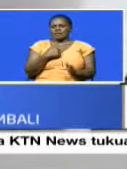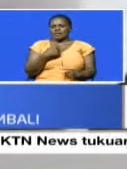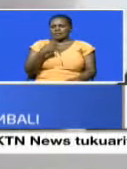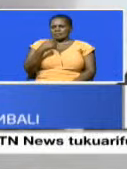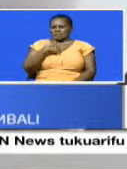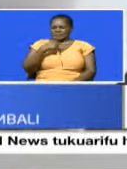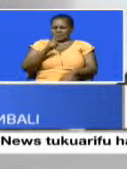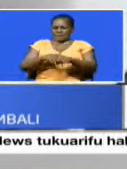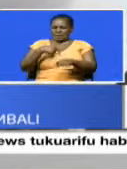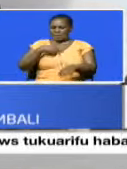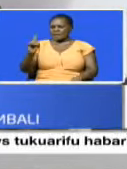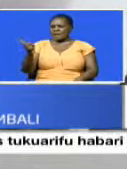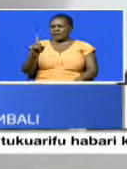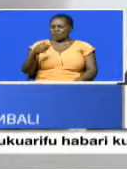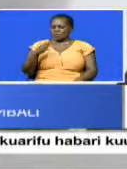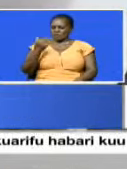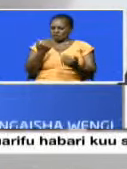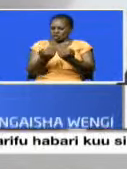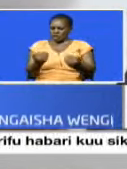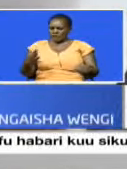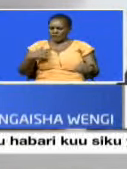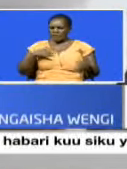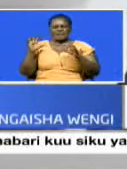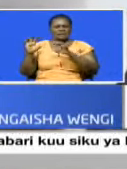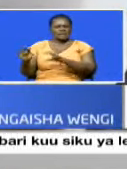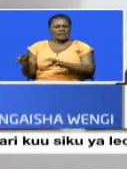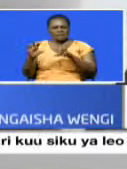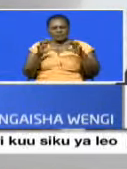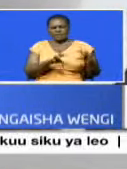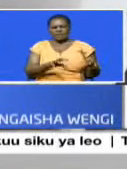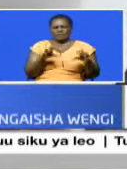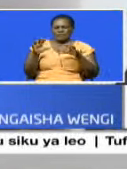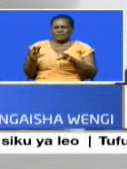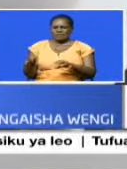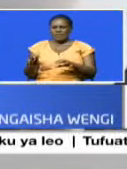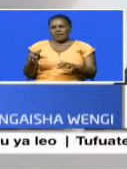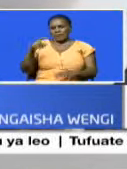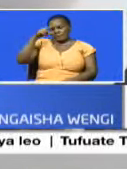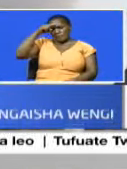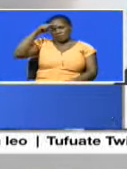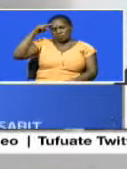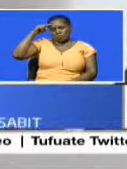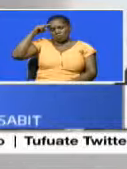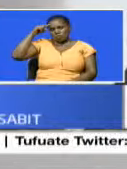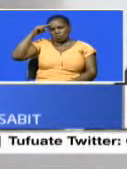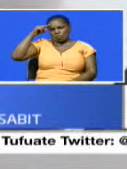niko Nairobi, watoto wamebata shida kubata fee sababu